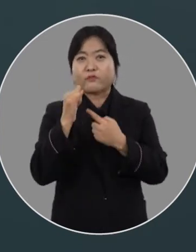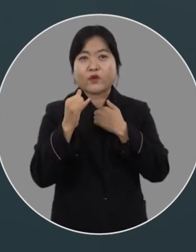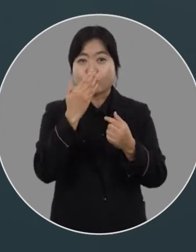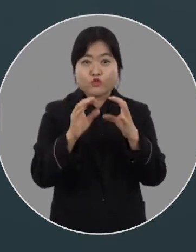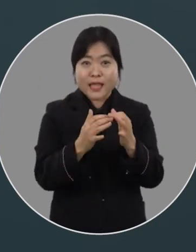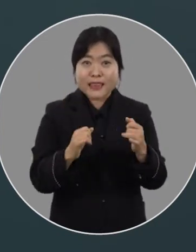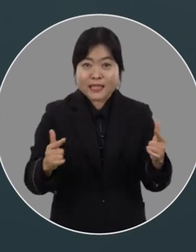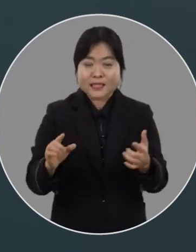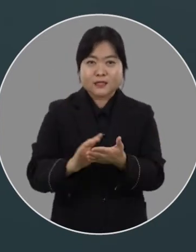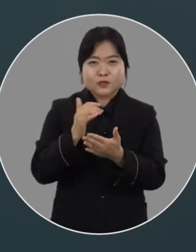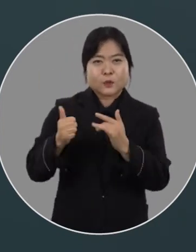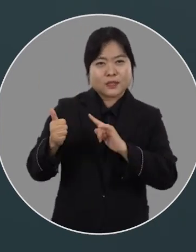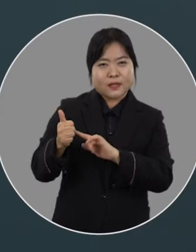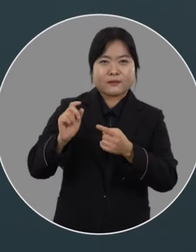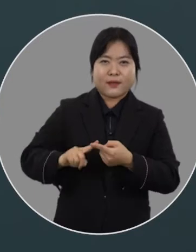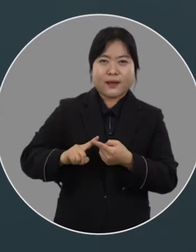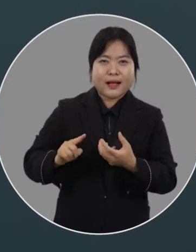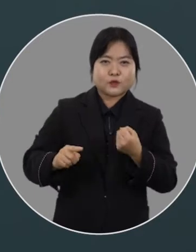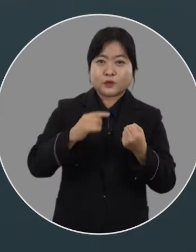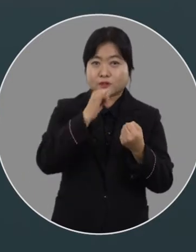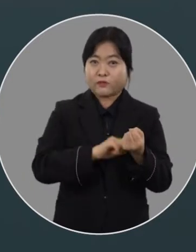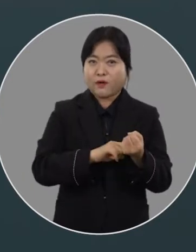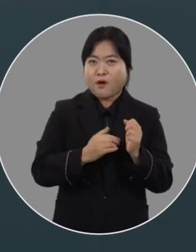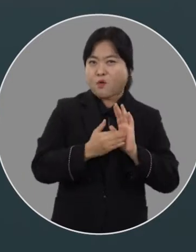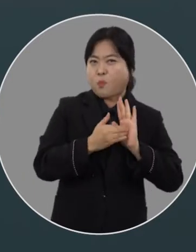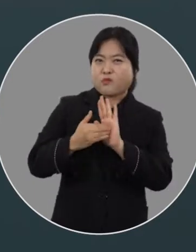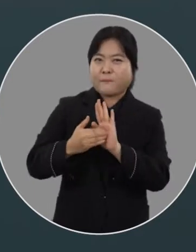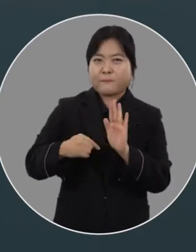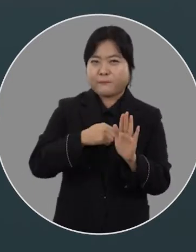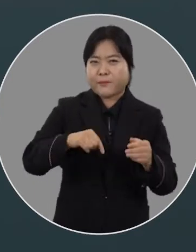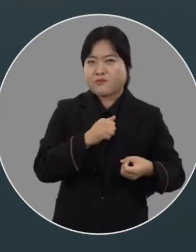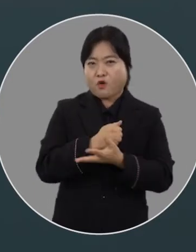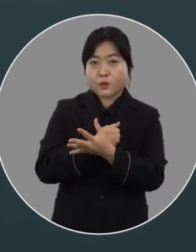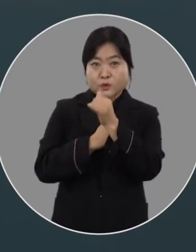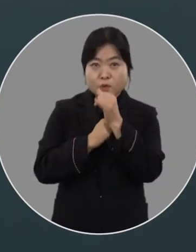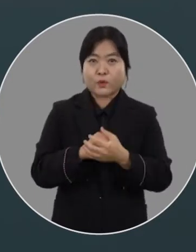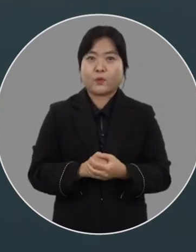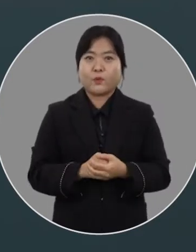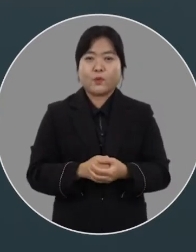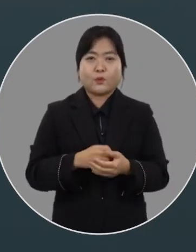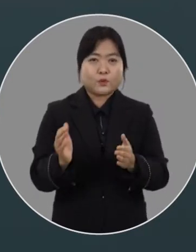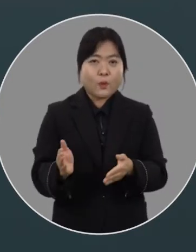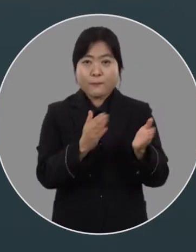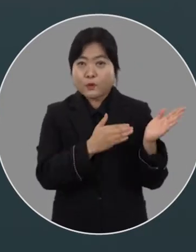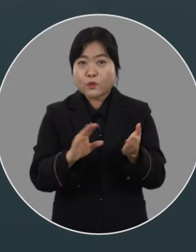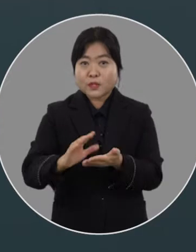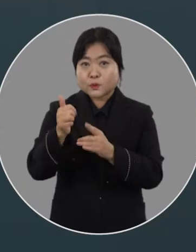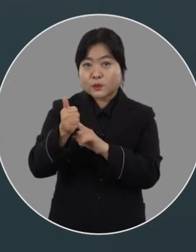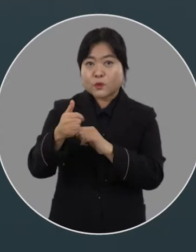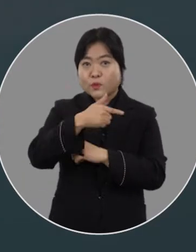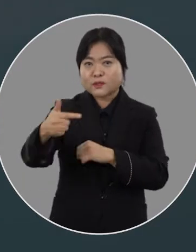있었던 유대인들이 그리스도교인들에 대해서 가지고 있었던 거부감과 같은 것들이 영향을 미쳤고요. 한편으로는